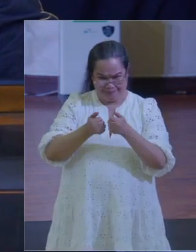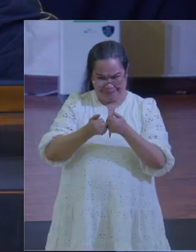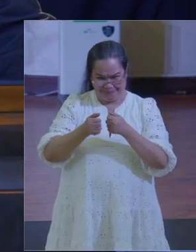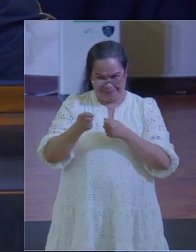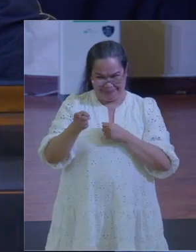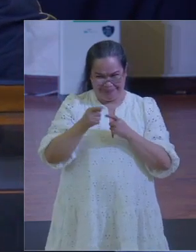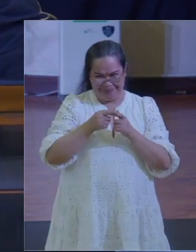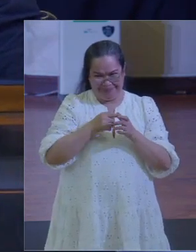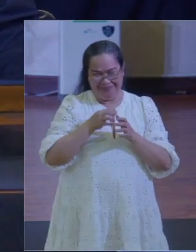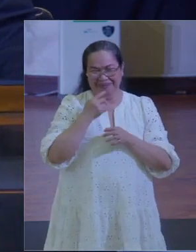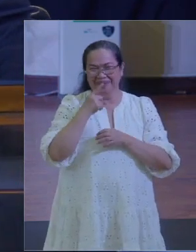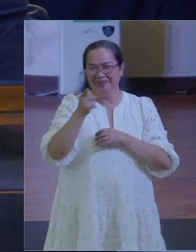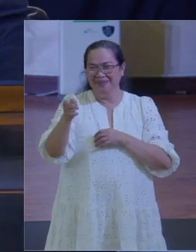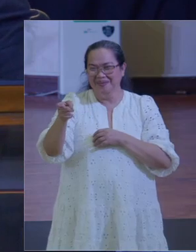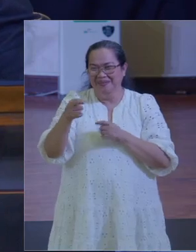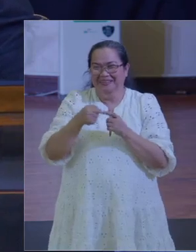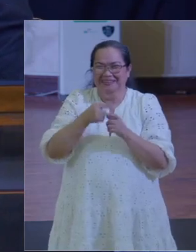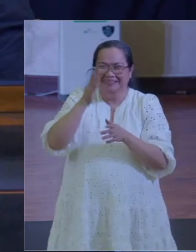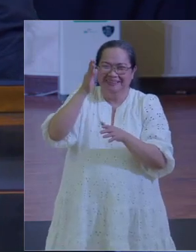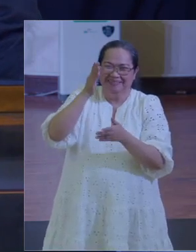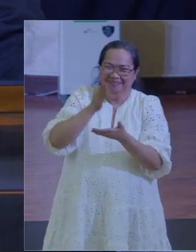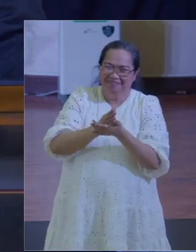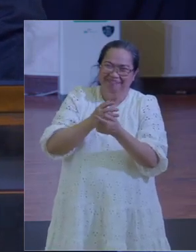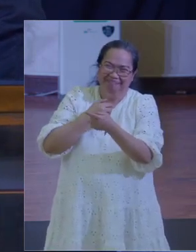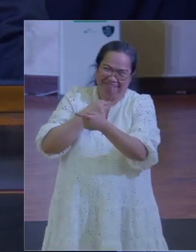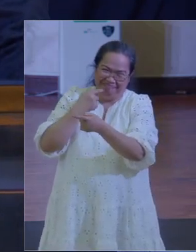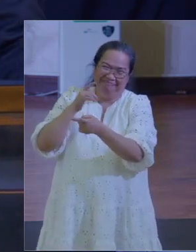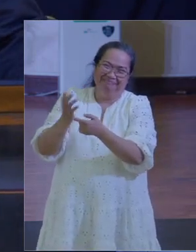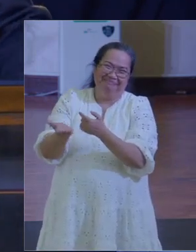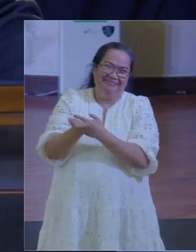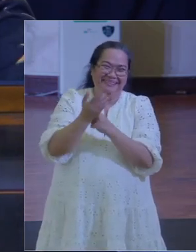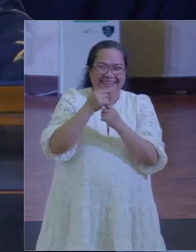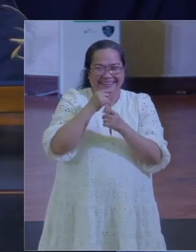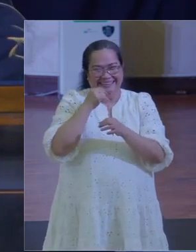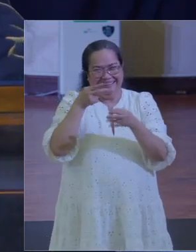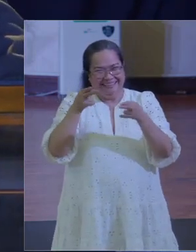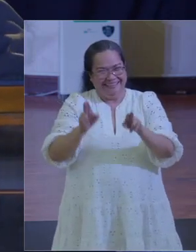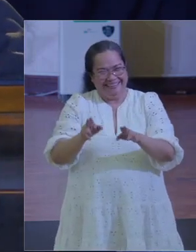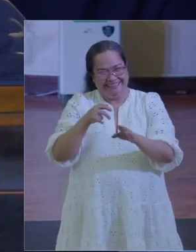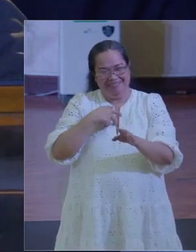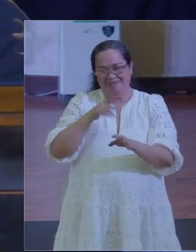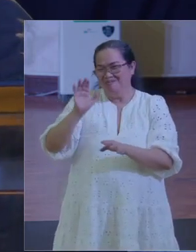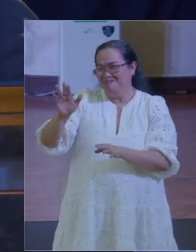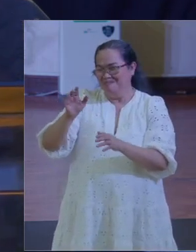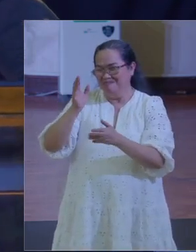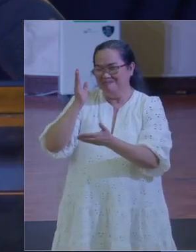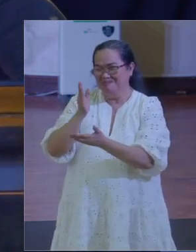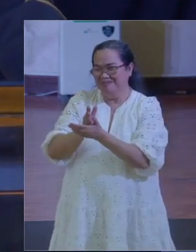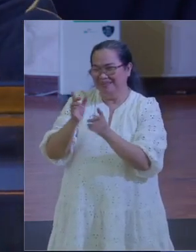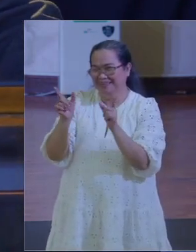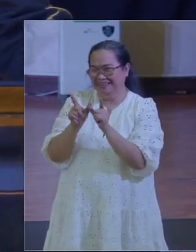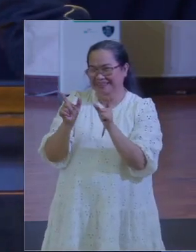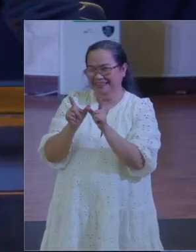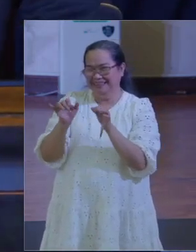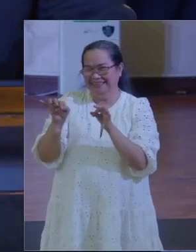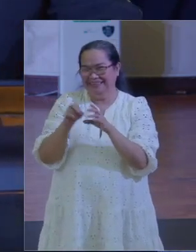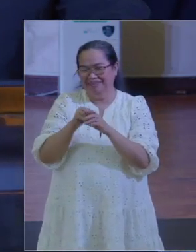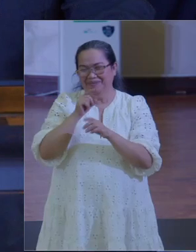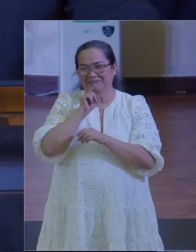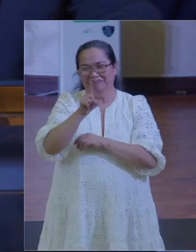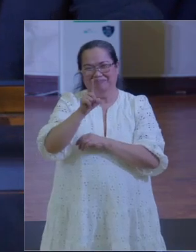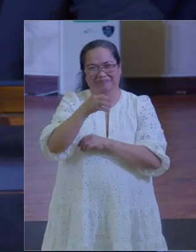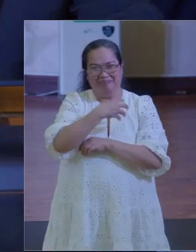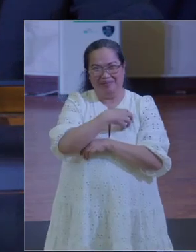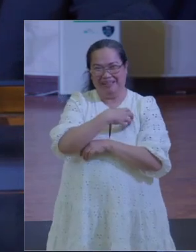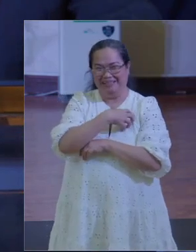Sinesermonan ko po. Pinapara ko po. Inukuha na ko pa ng lisensya. Hindi naman ako tinatanong kung pulis